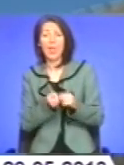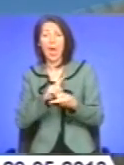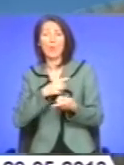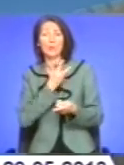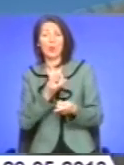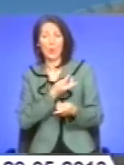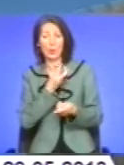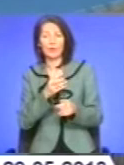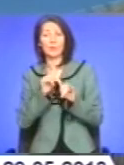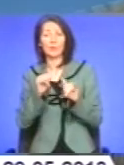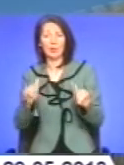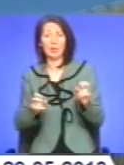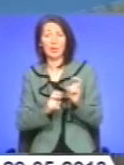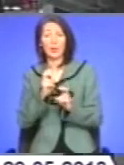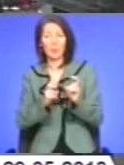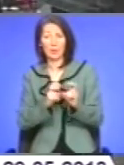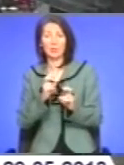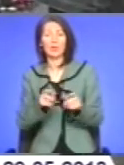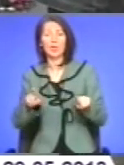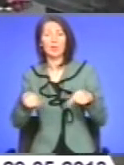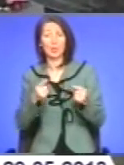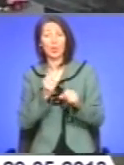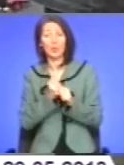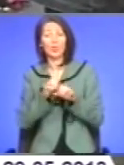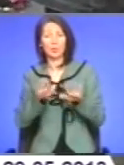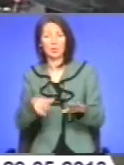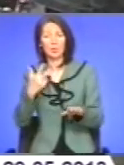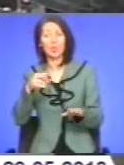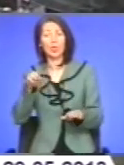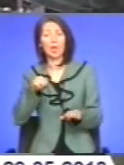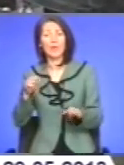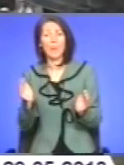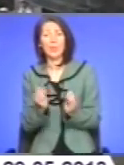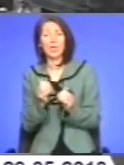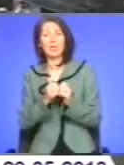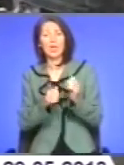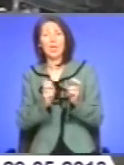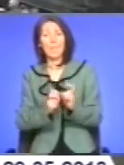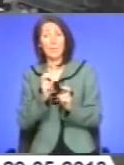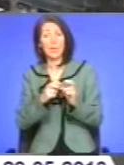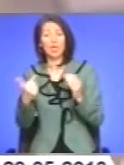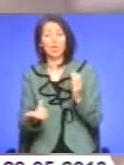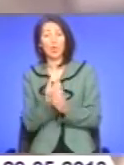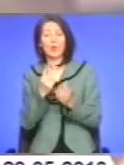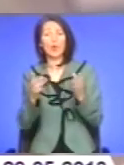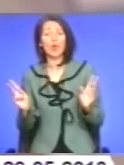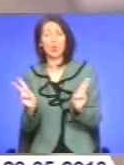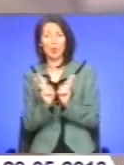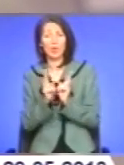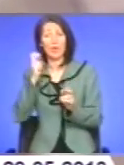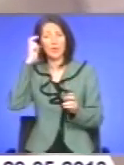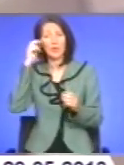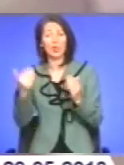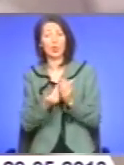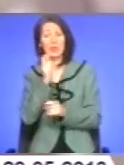предпринимательства и создание рабочих мест. 30 травня малі та середні підприємці знову зберуться у Києві на новий з'їзд. Його резолюції ще невідомі.